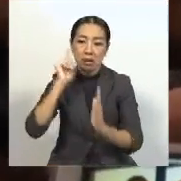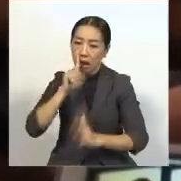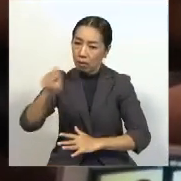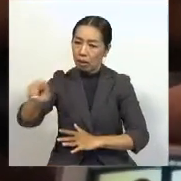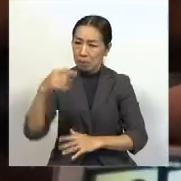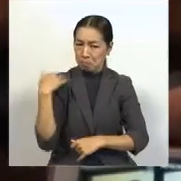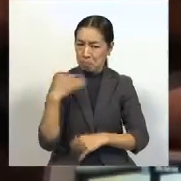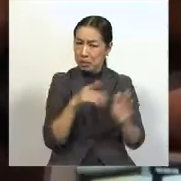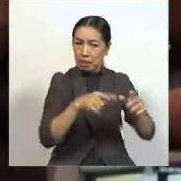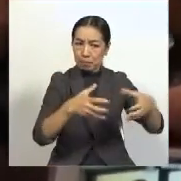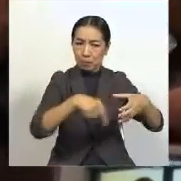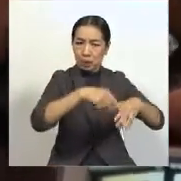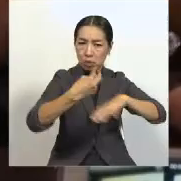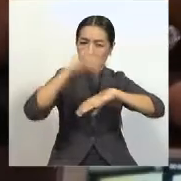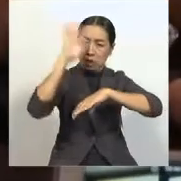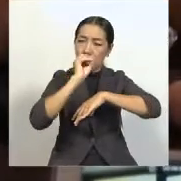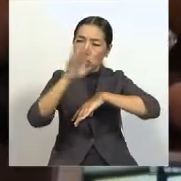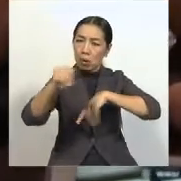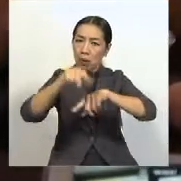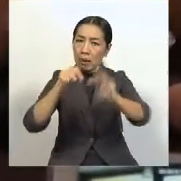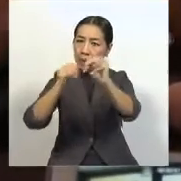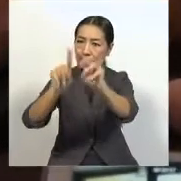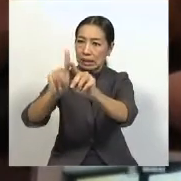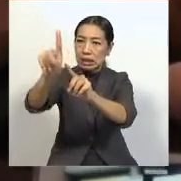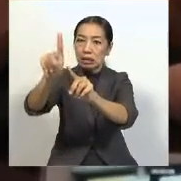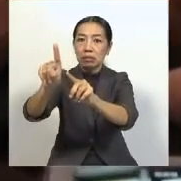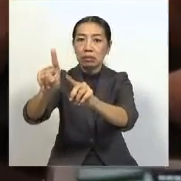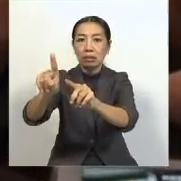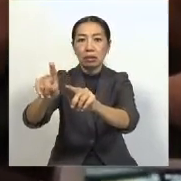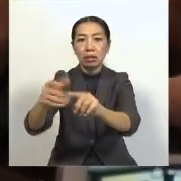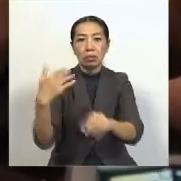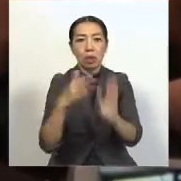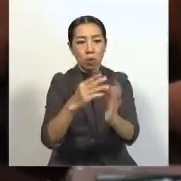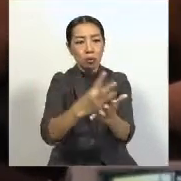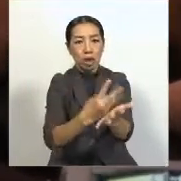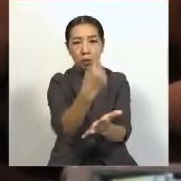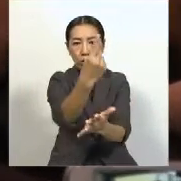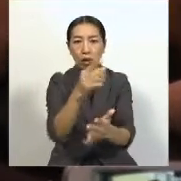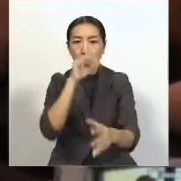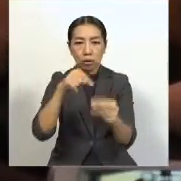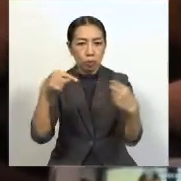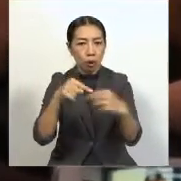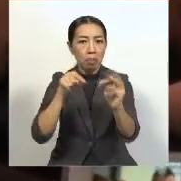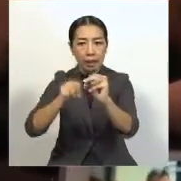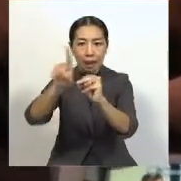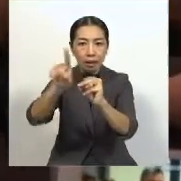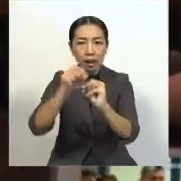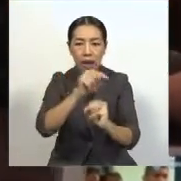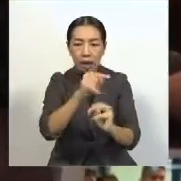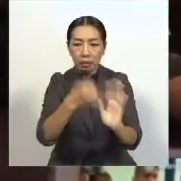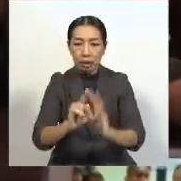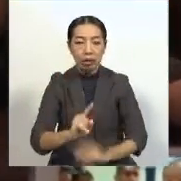เห็นพูดถึงมาตราหนึ่งเป็นความเห็นของนักวิชาการเพียงคนเดียว ไม่ใช่ก็นั่งอยู่ด้วยกันเนี่